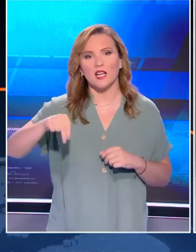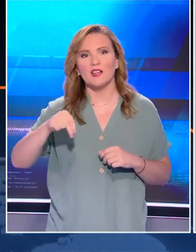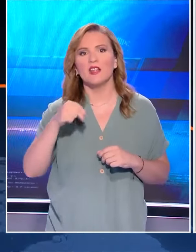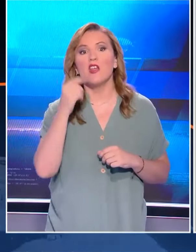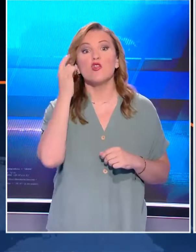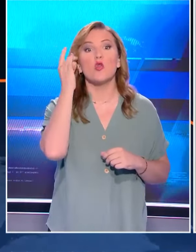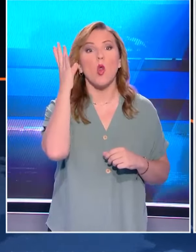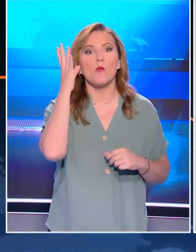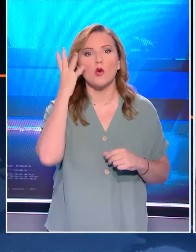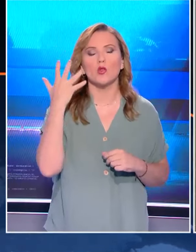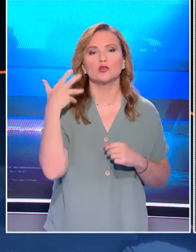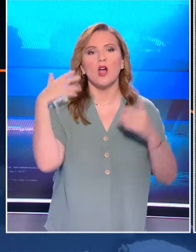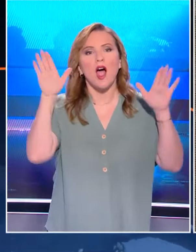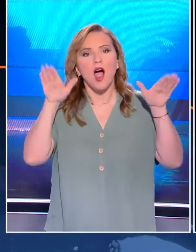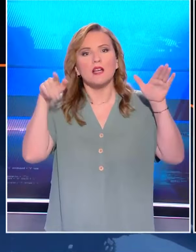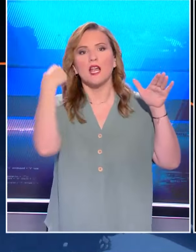Υπότιτλοι AUTHORWAVE